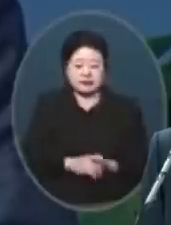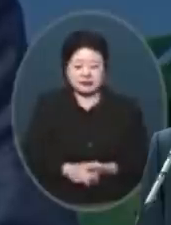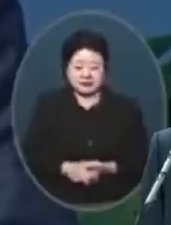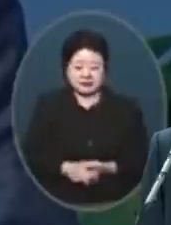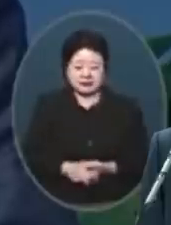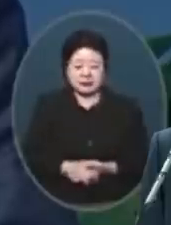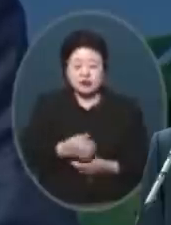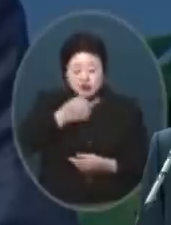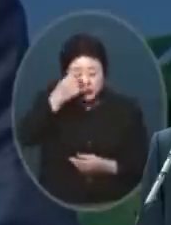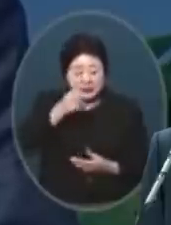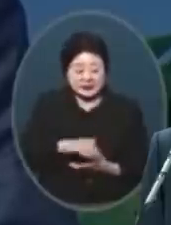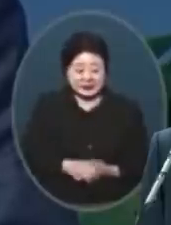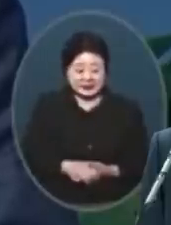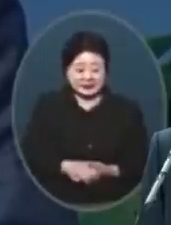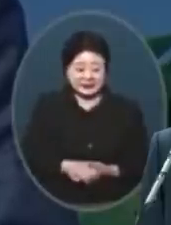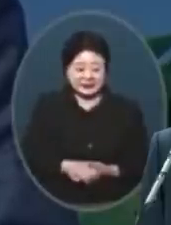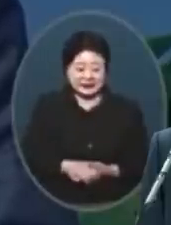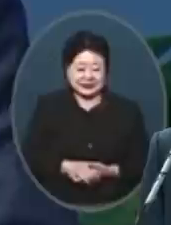꿈은